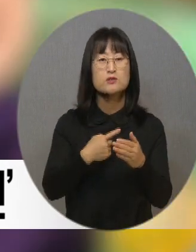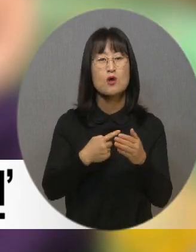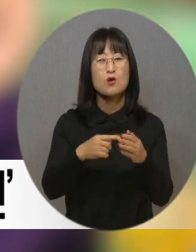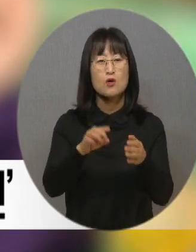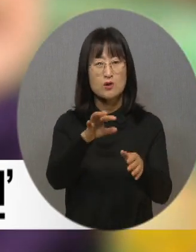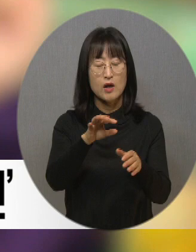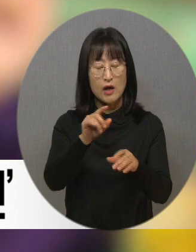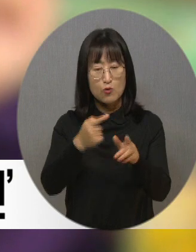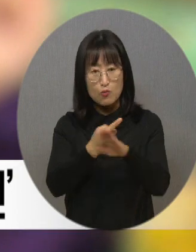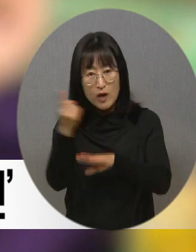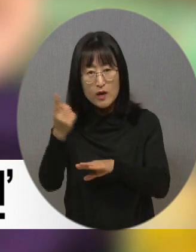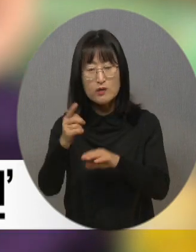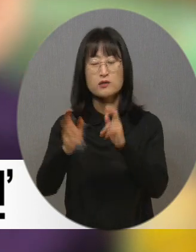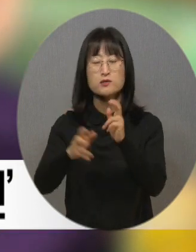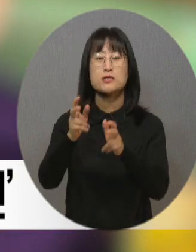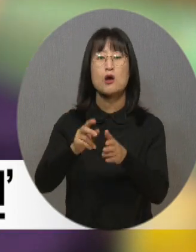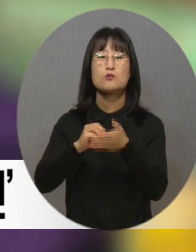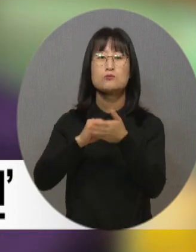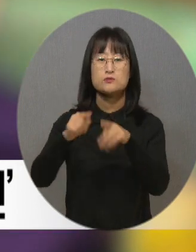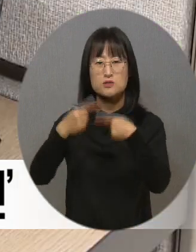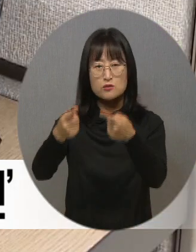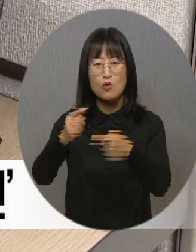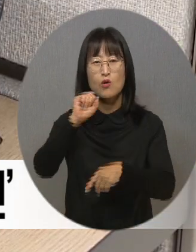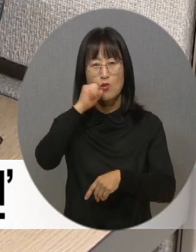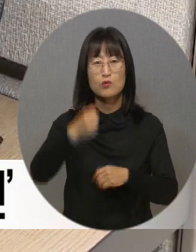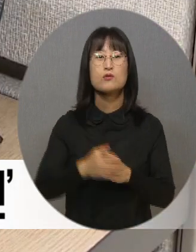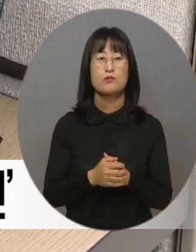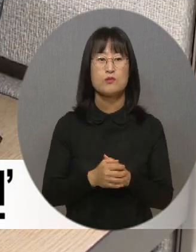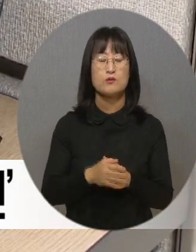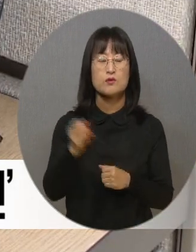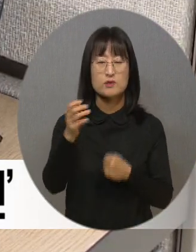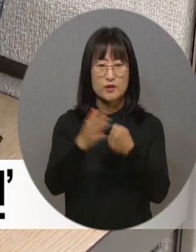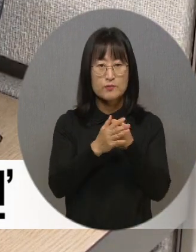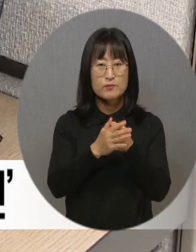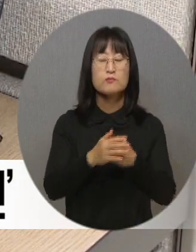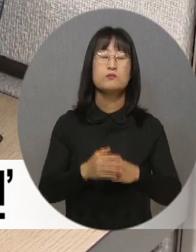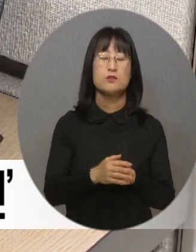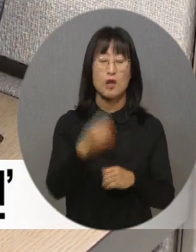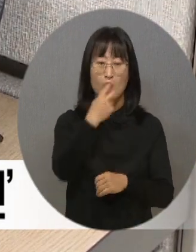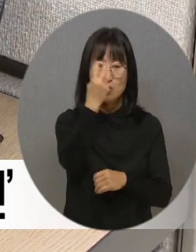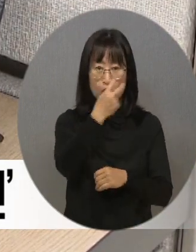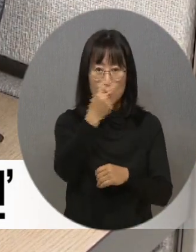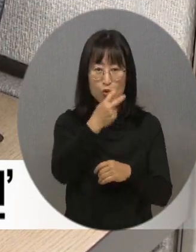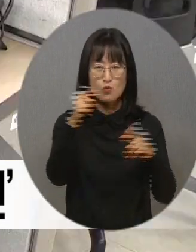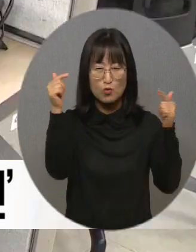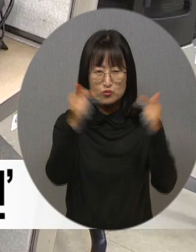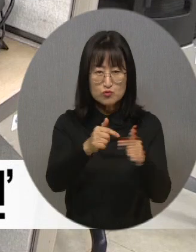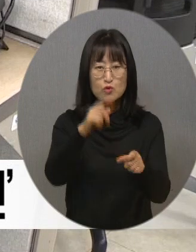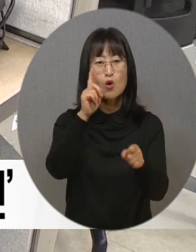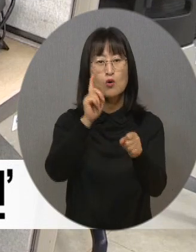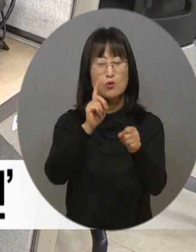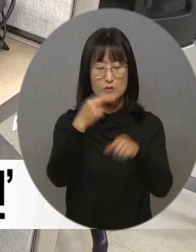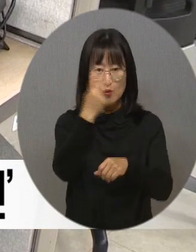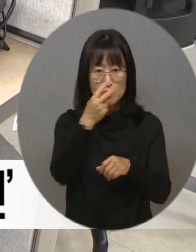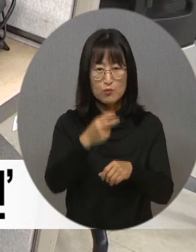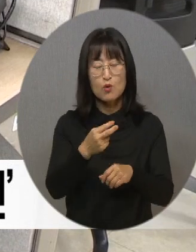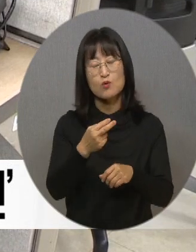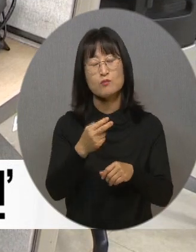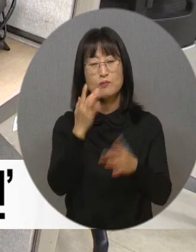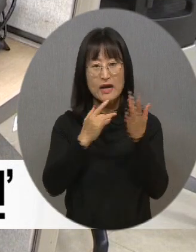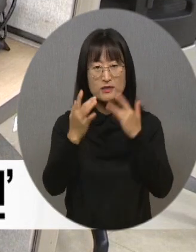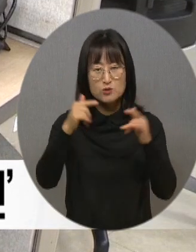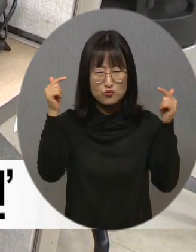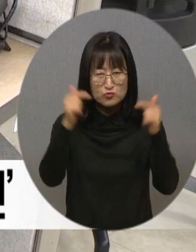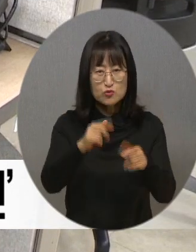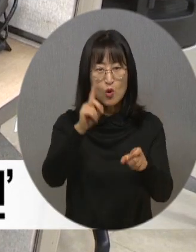경우에는 사업 참여가 불가했습니다. 최 의원은 돌봄 공백을 최소화하고자 도입한 디지털 돌봄 사업의